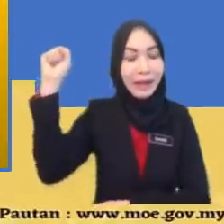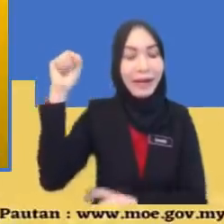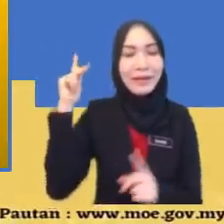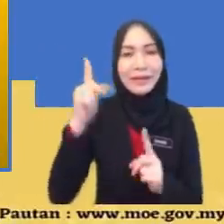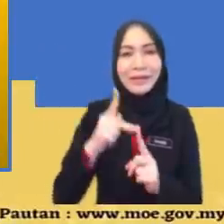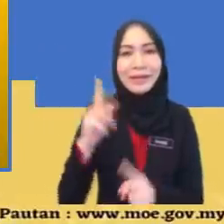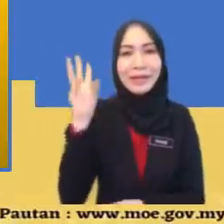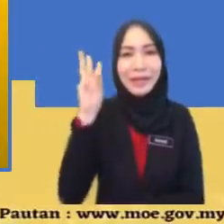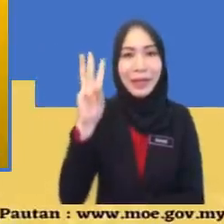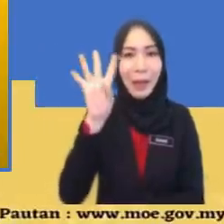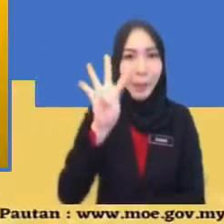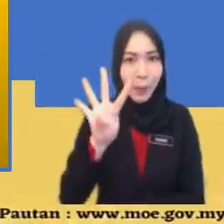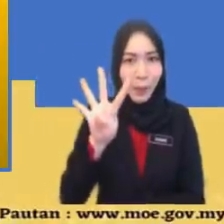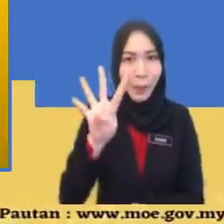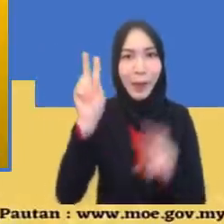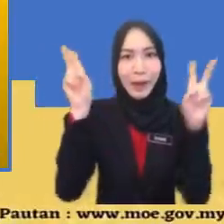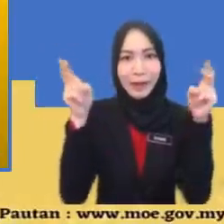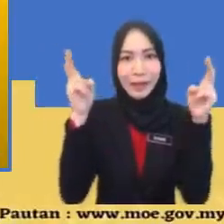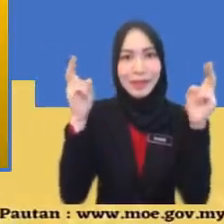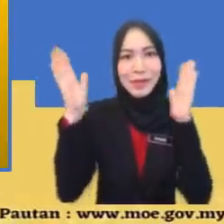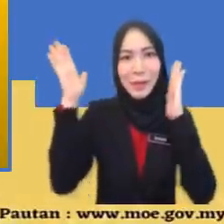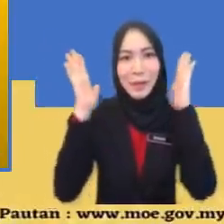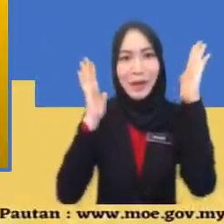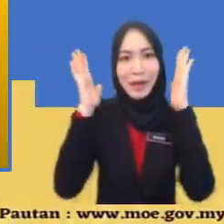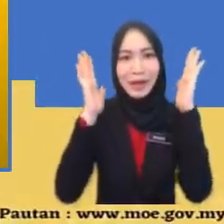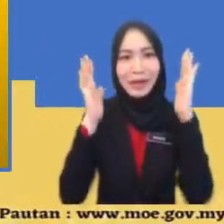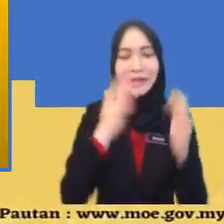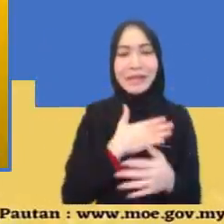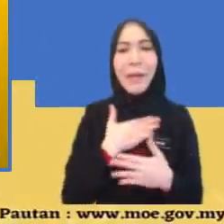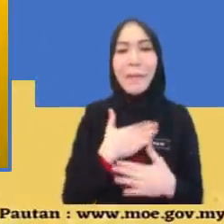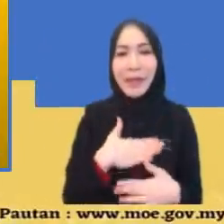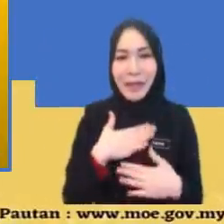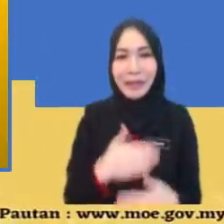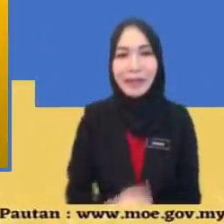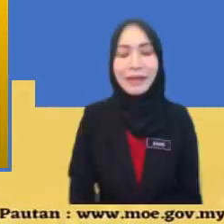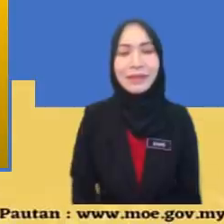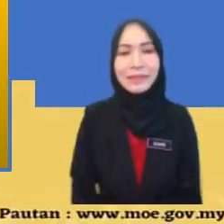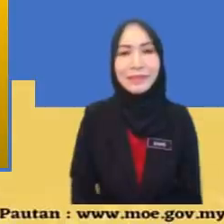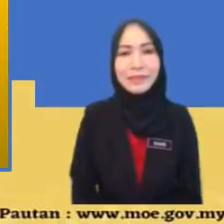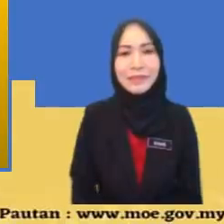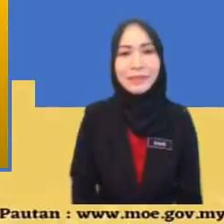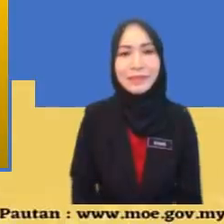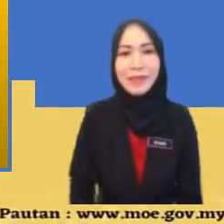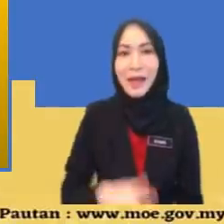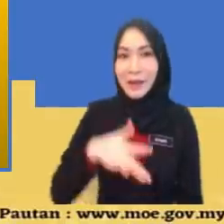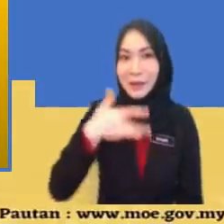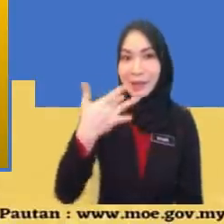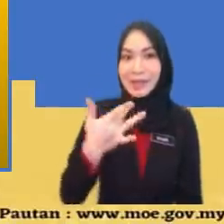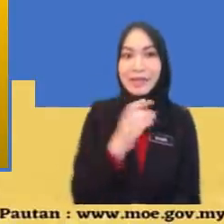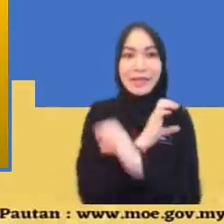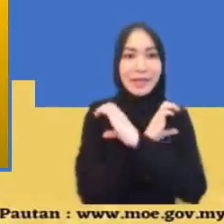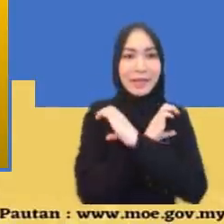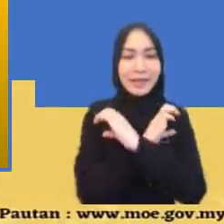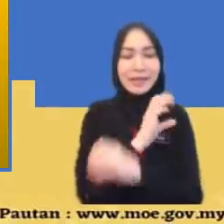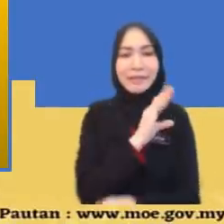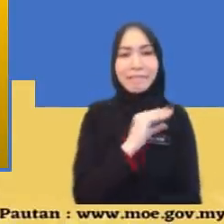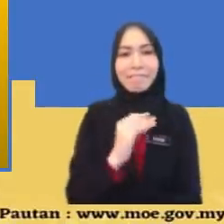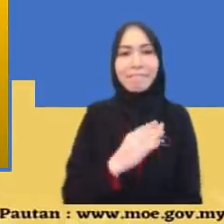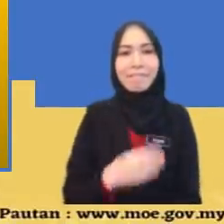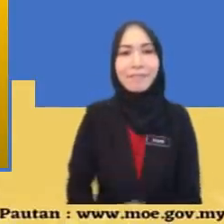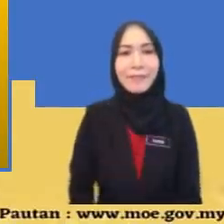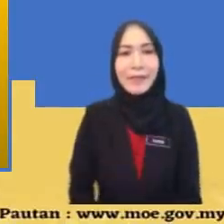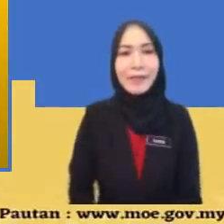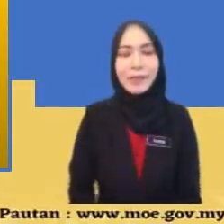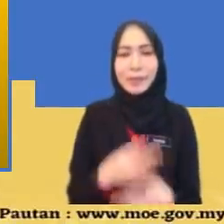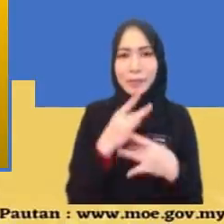bertemakan melengkapi hati semarakkan rasa cinta dan bangga kepada bumi Malaysia